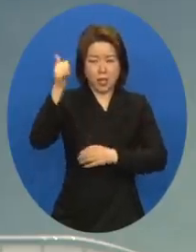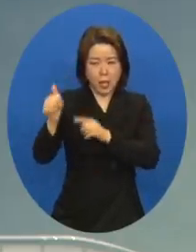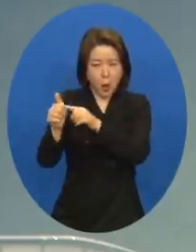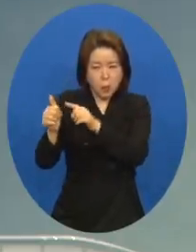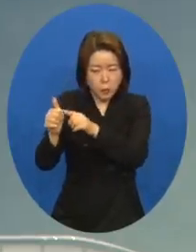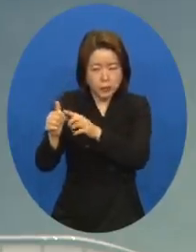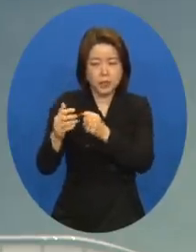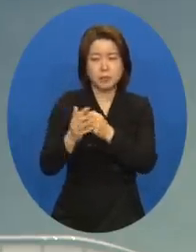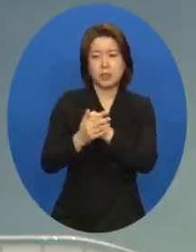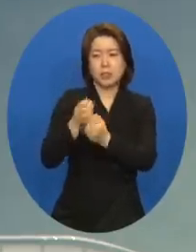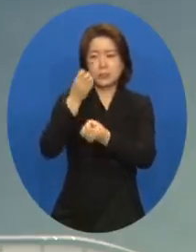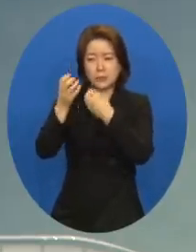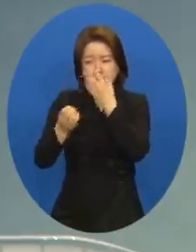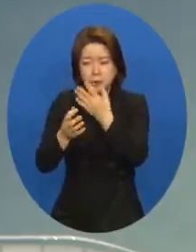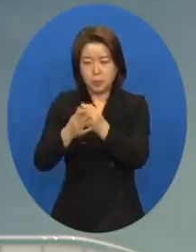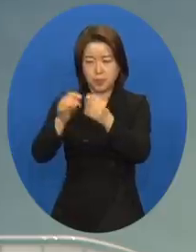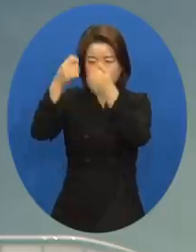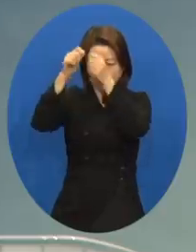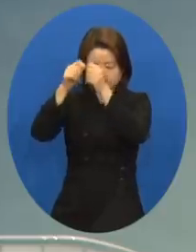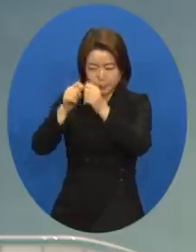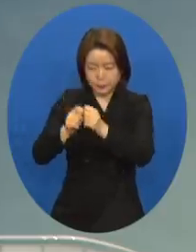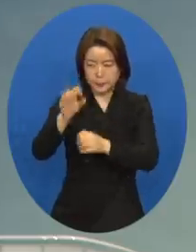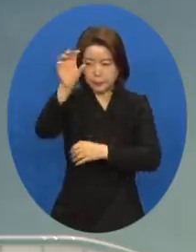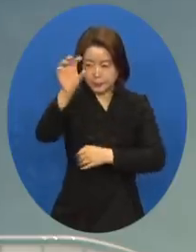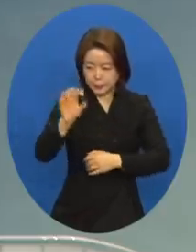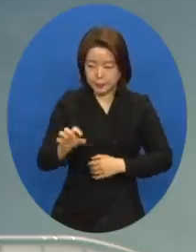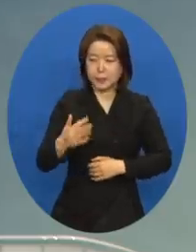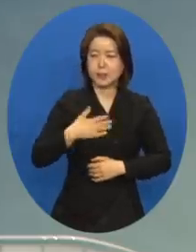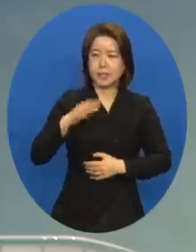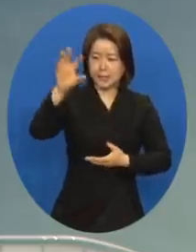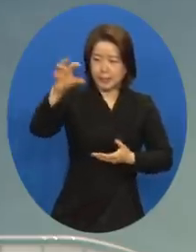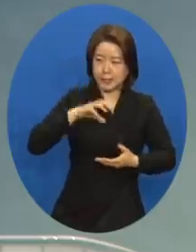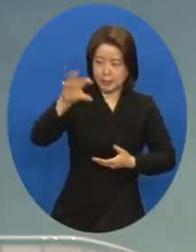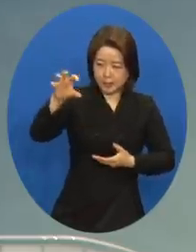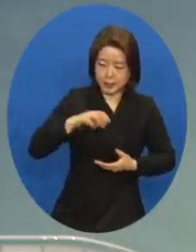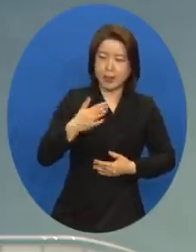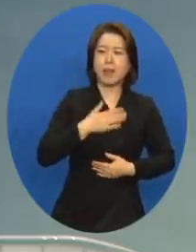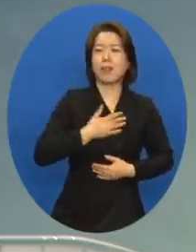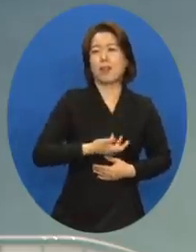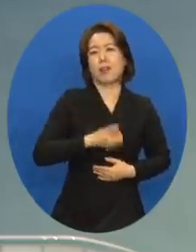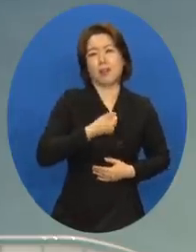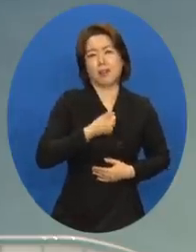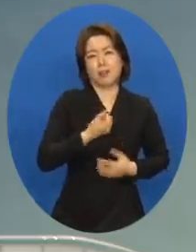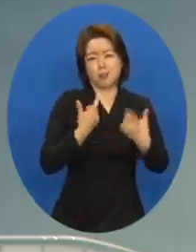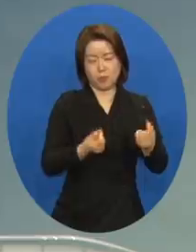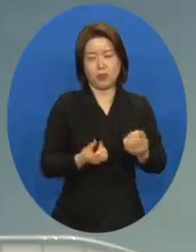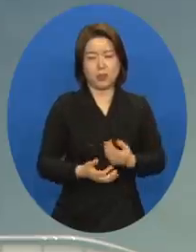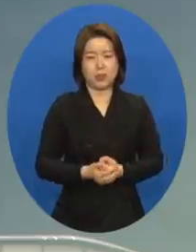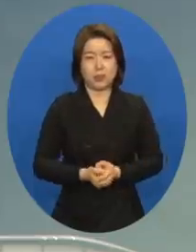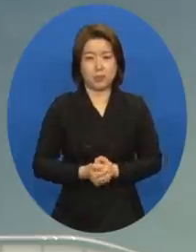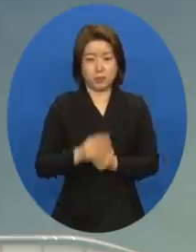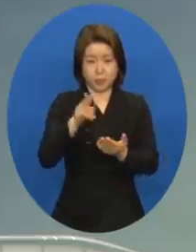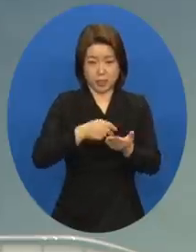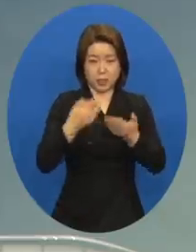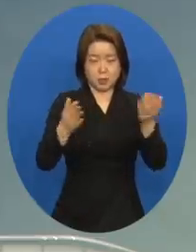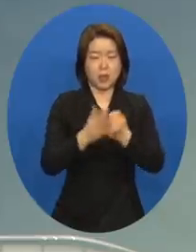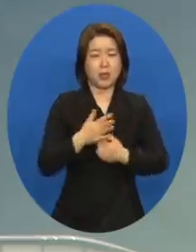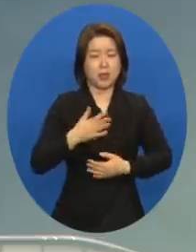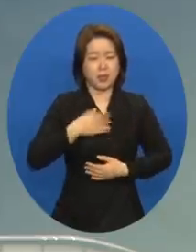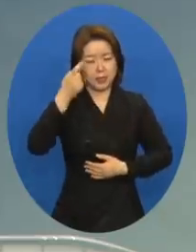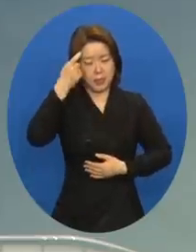고백이 구구절절 제 것이 되었습니다. 제가 한번 읽어드리겠습니다. 나는 내